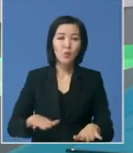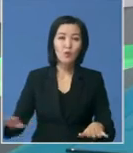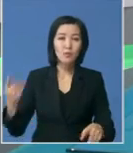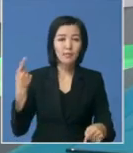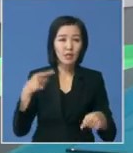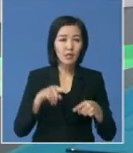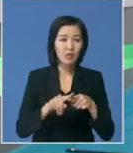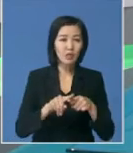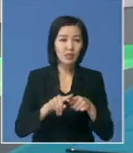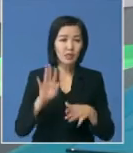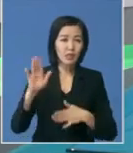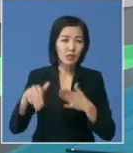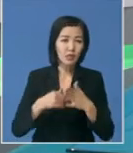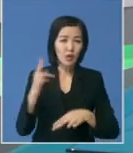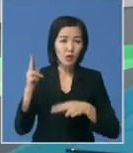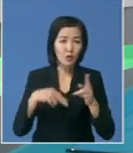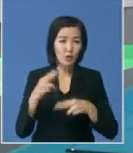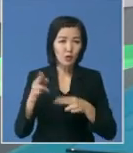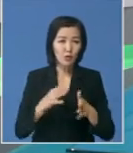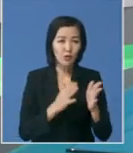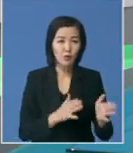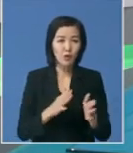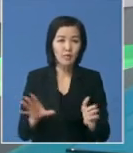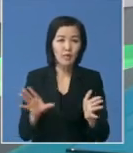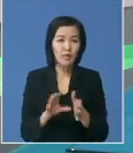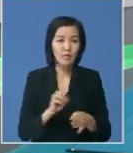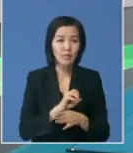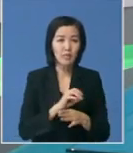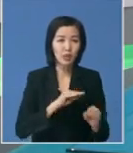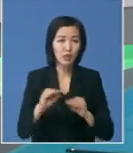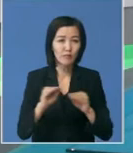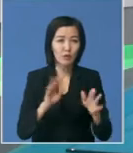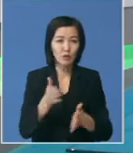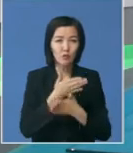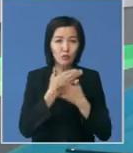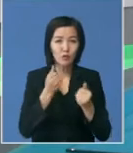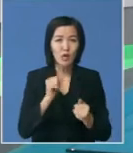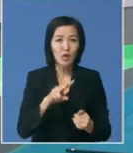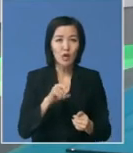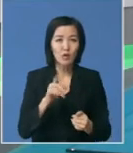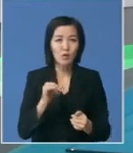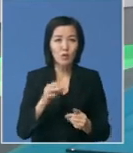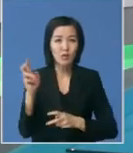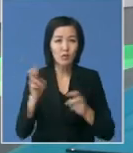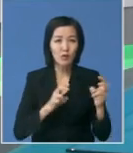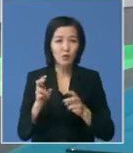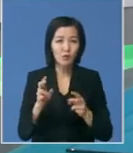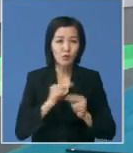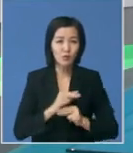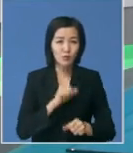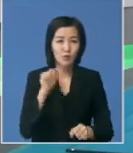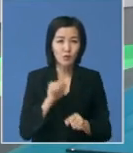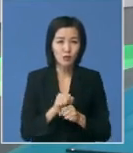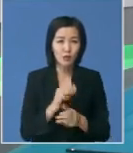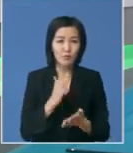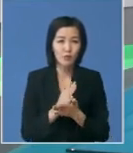Өңірімізде инженерлік инфрақұрылым мен тұрақты электр жабдықтаудың жоқтығынан алюгал зауытының құрылысы тұралап тұр. Алюминий қорытпасынан қалдықсыз